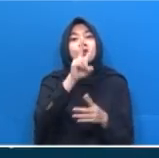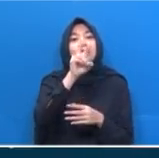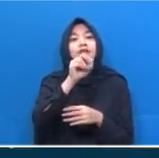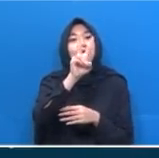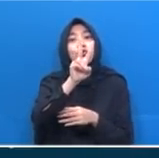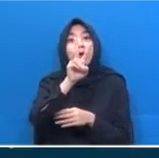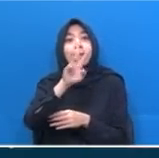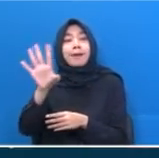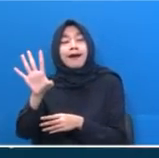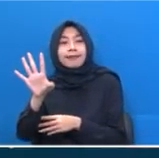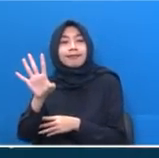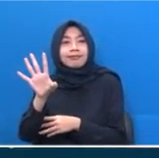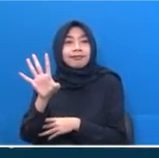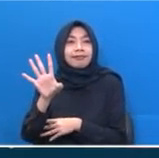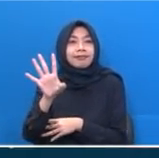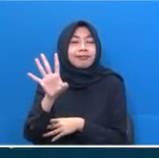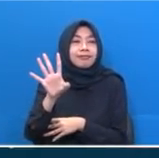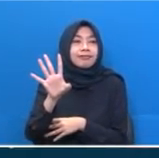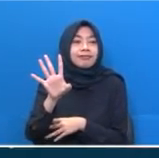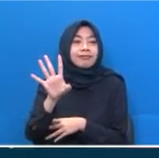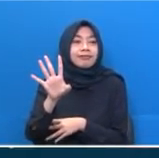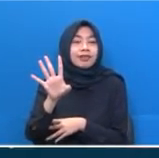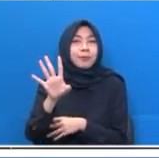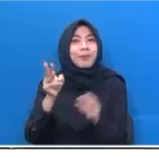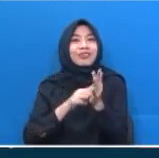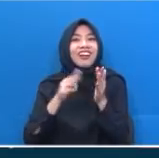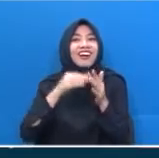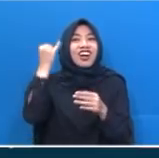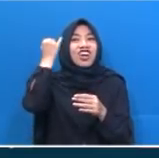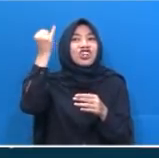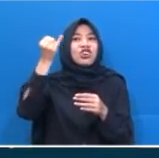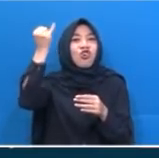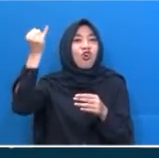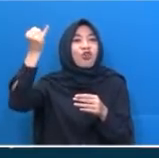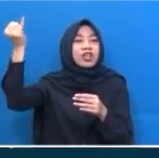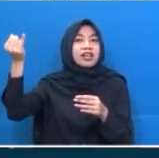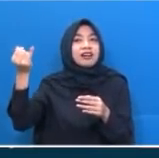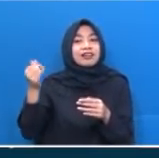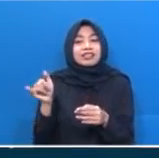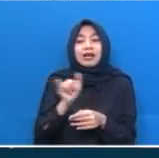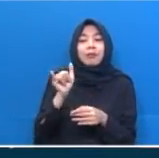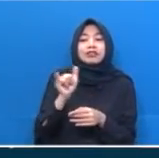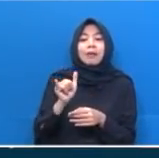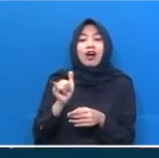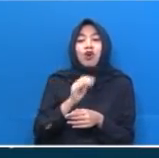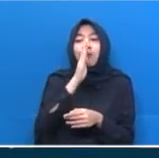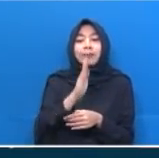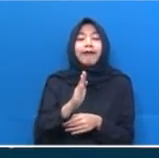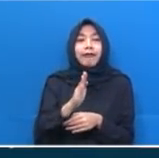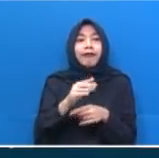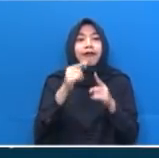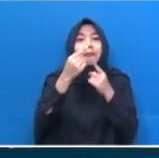Oh ya kalau dari aspek ideologi kita punya sama-sama komitmen terhadap Pancasila